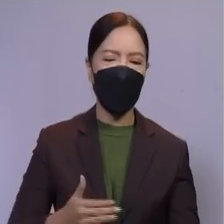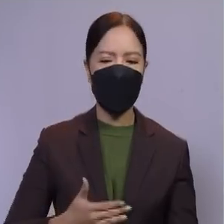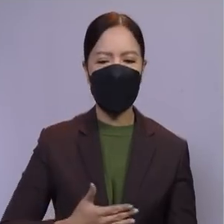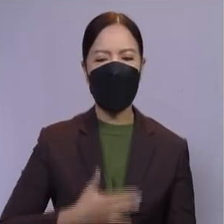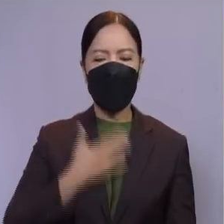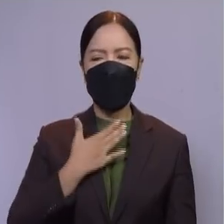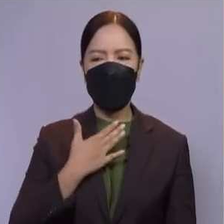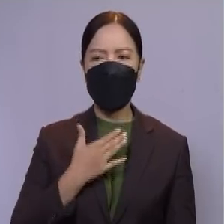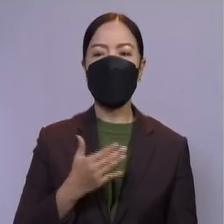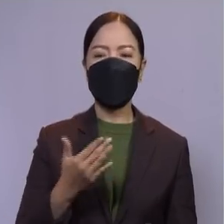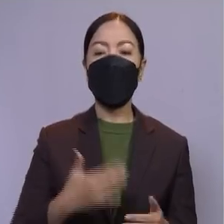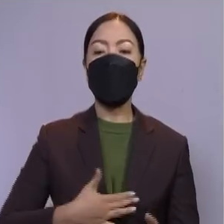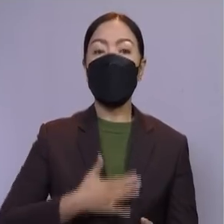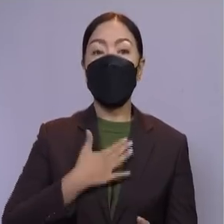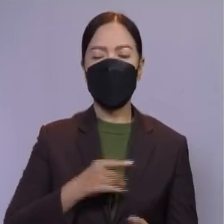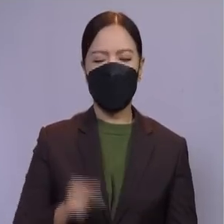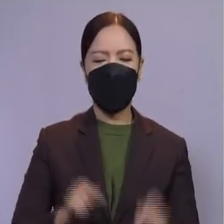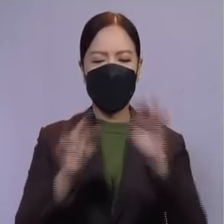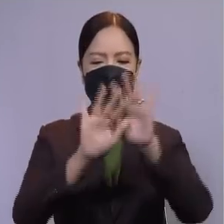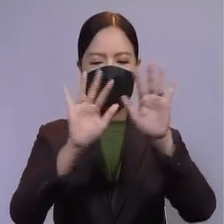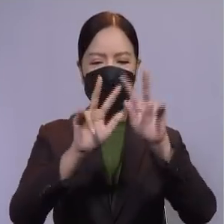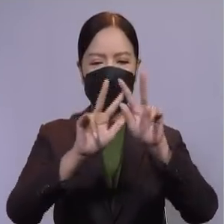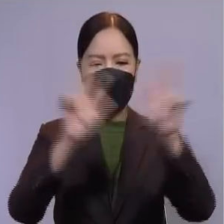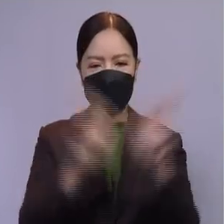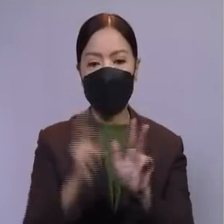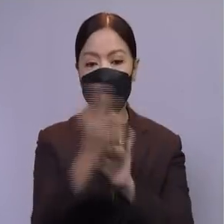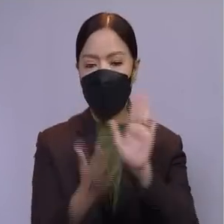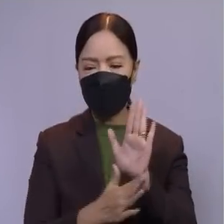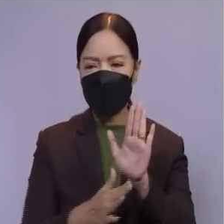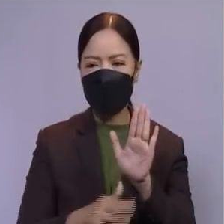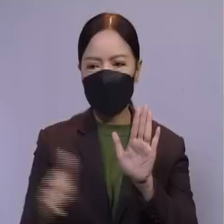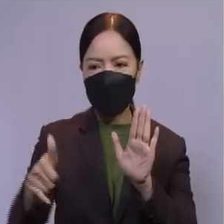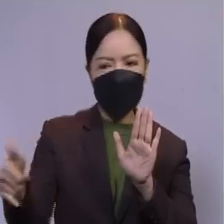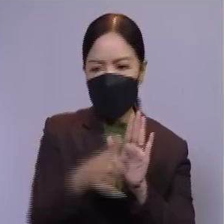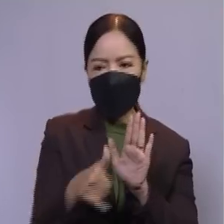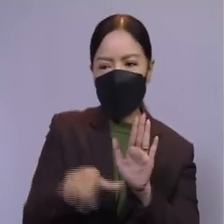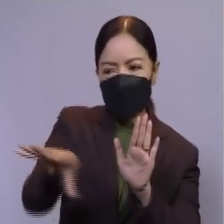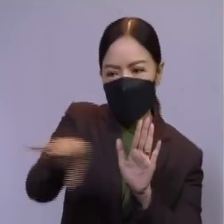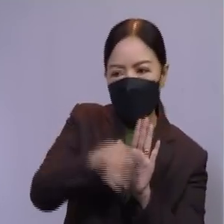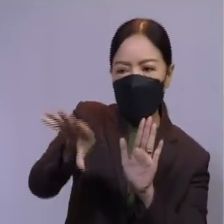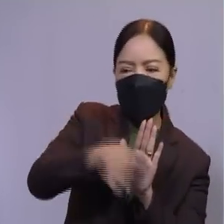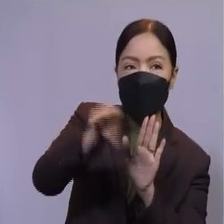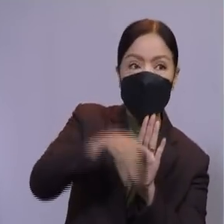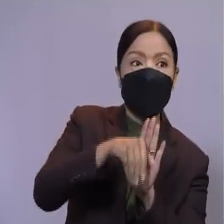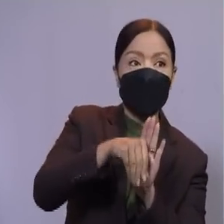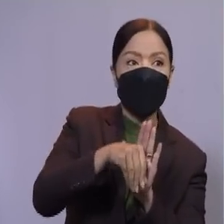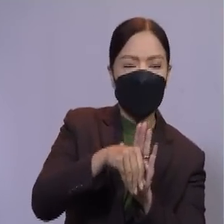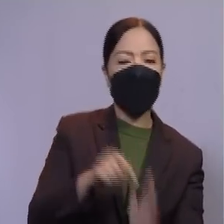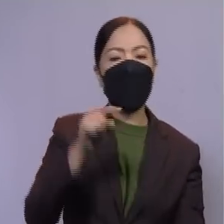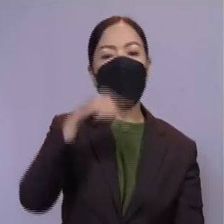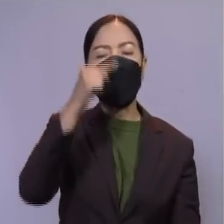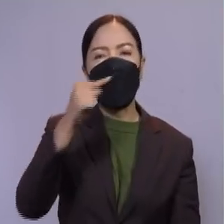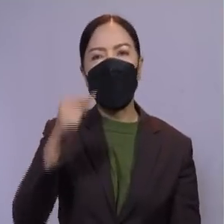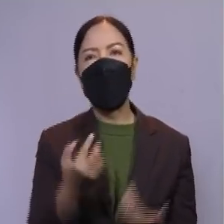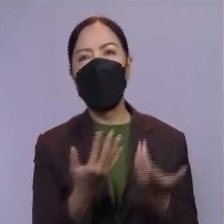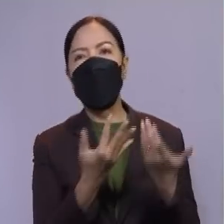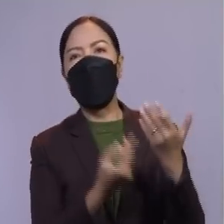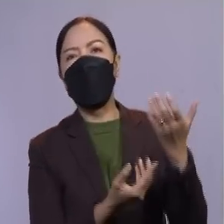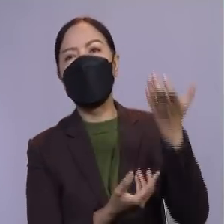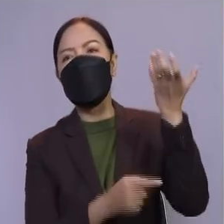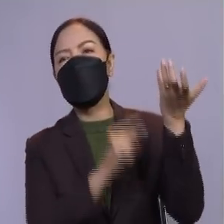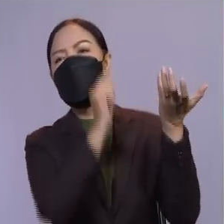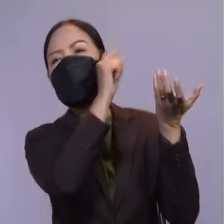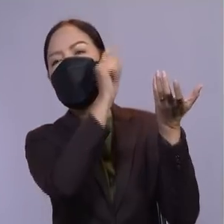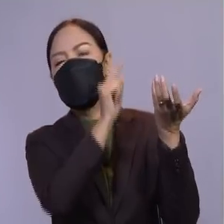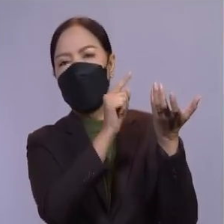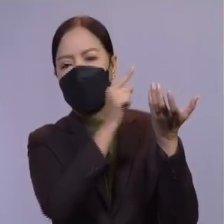บานปลายตอนนี้เด็กเยาวชนเข้าถึงกัญชาได้ง่ายมากจวนตัวกลับโยนให้เป็นภาระของเจ้าหน้าที่ฝ่ายปฏิบัติหัว